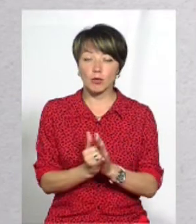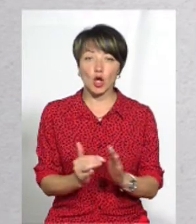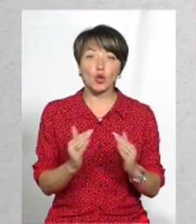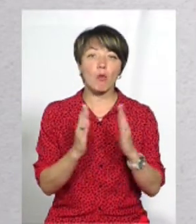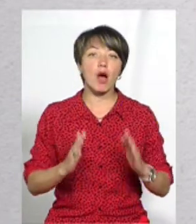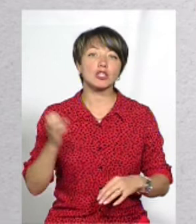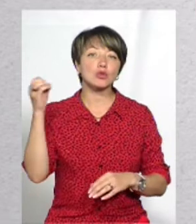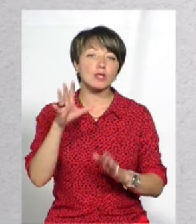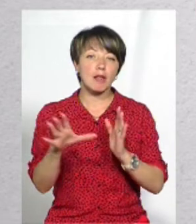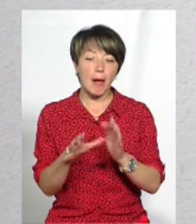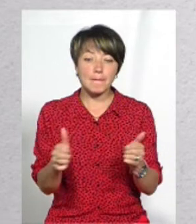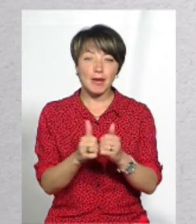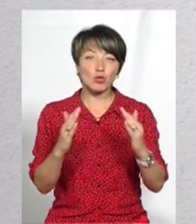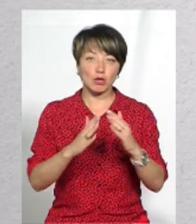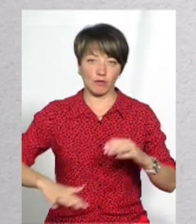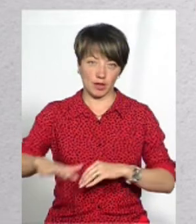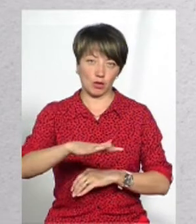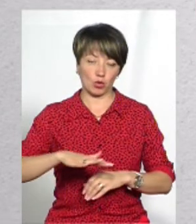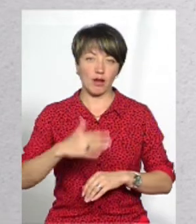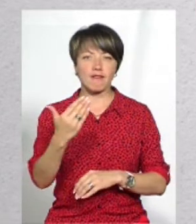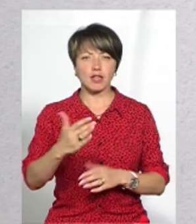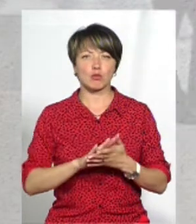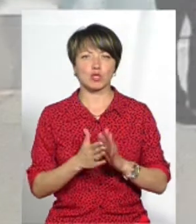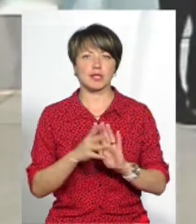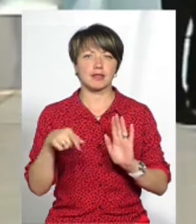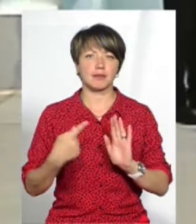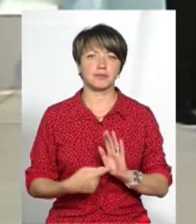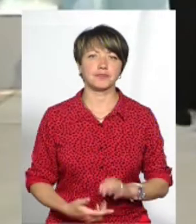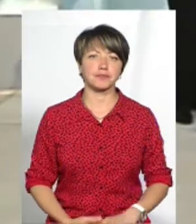сонячні електростанції на прибудинкових територіях. Ваша позиція?